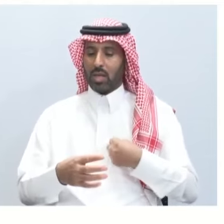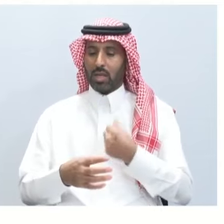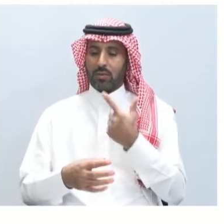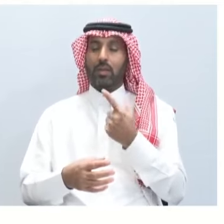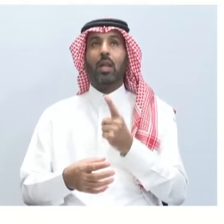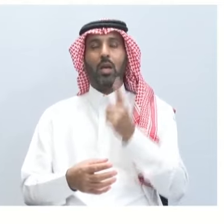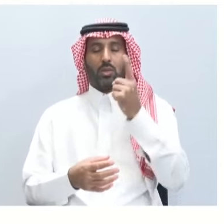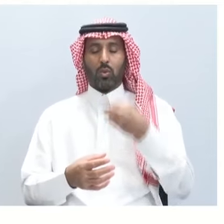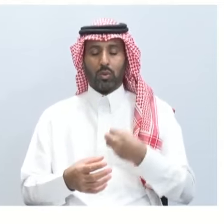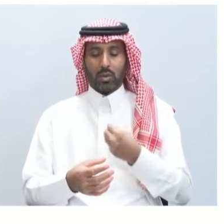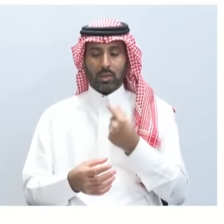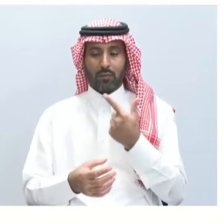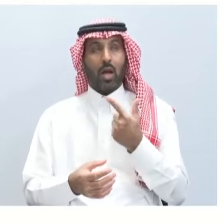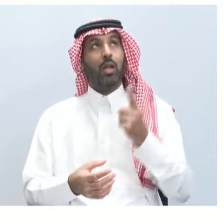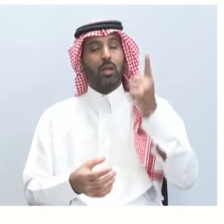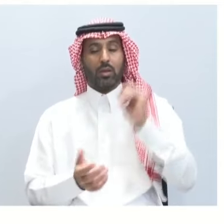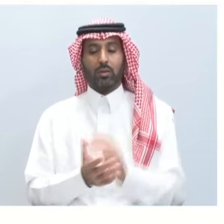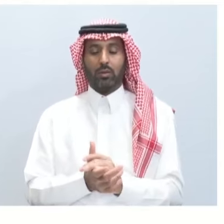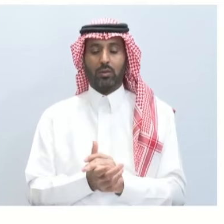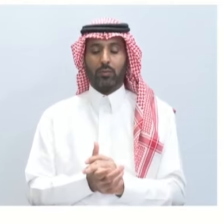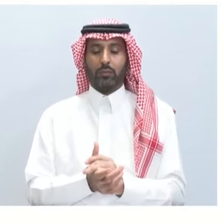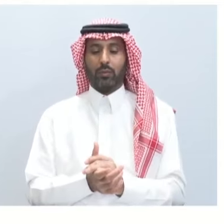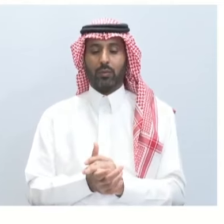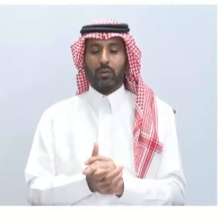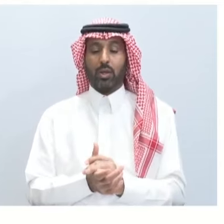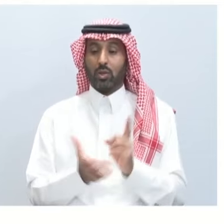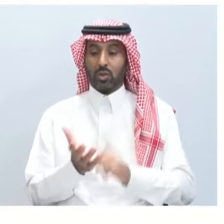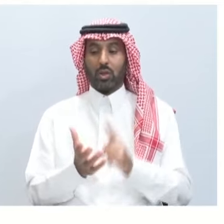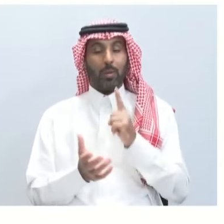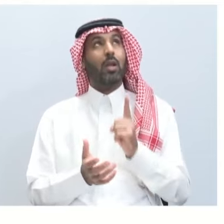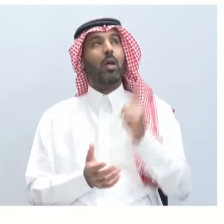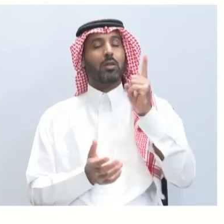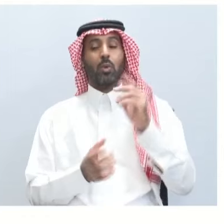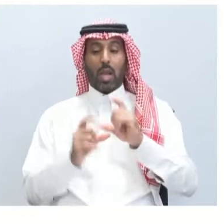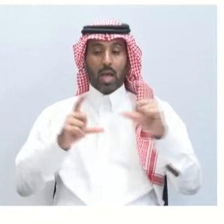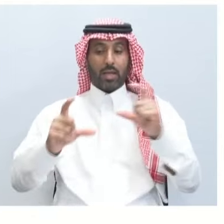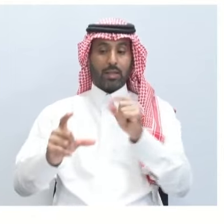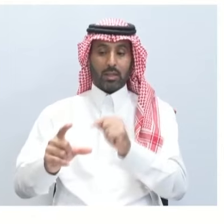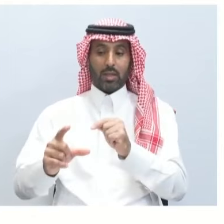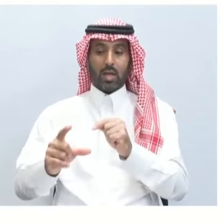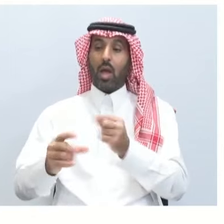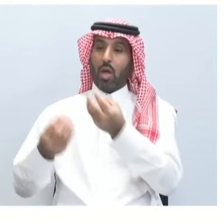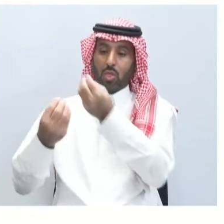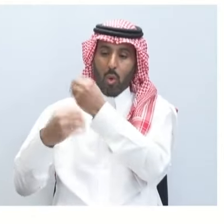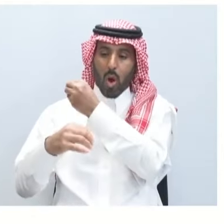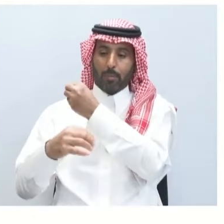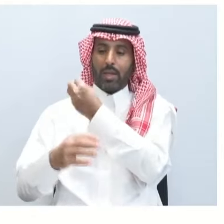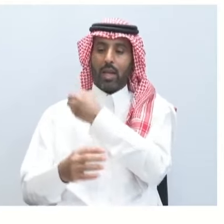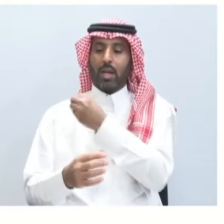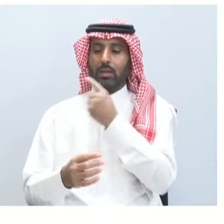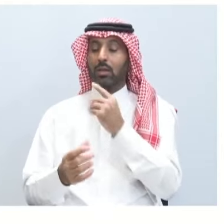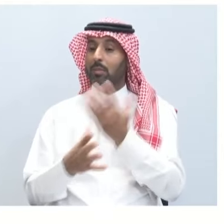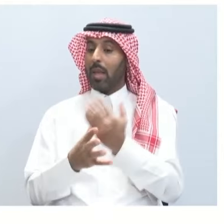ما الايه الداله على هذه العباره ما هي الايه التي تدل على ان الثواب من الله تعالى